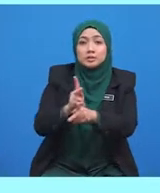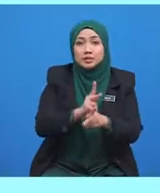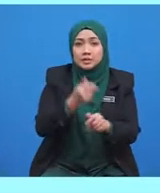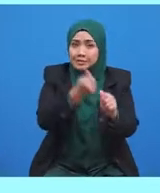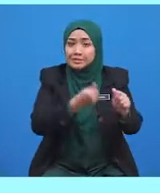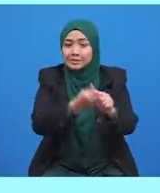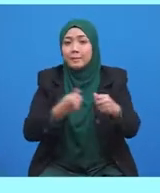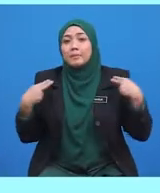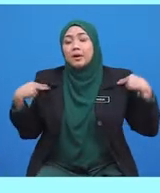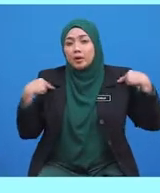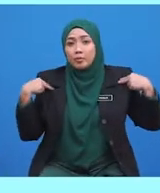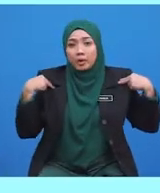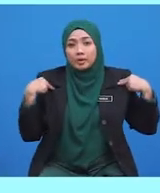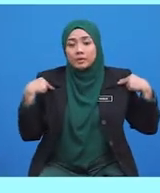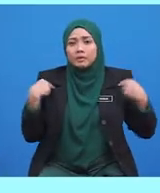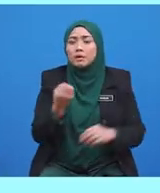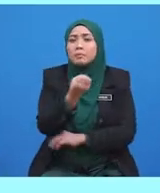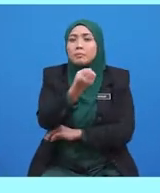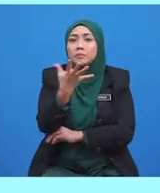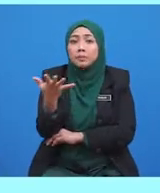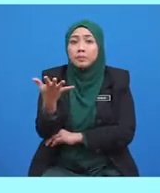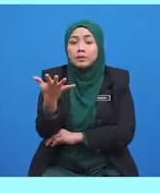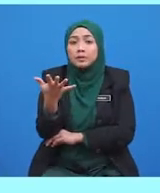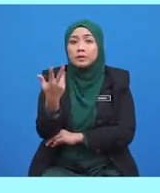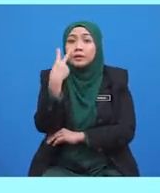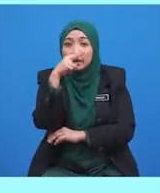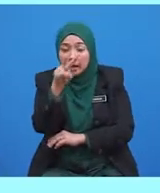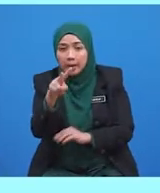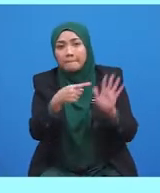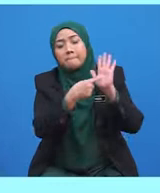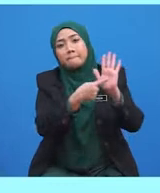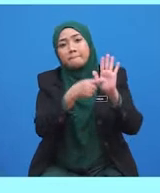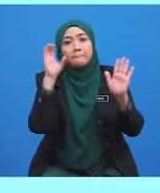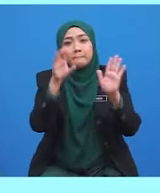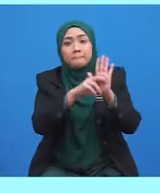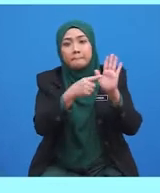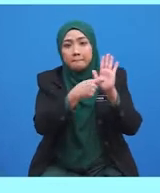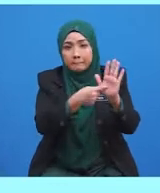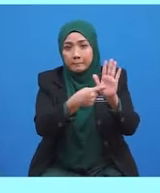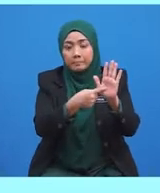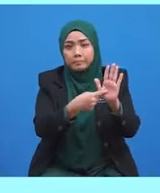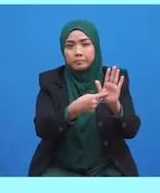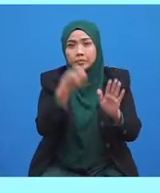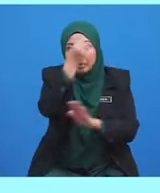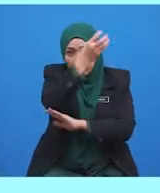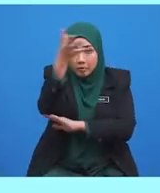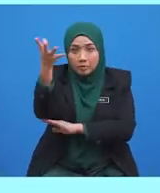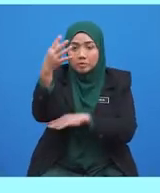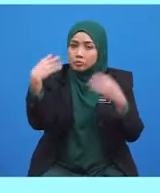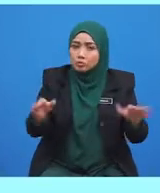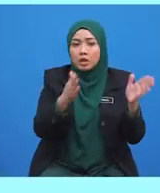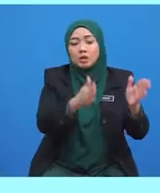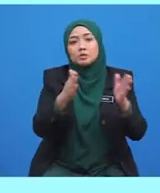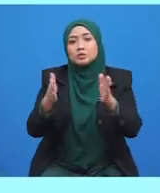setiap haiwan? Perhatikan paparan. Maklumat tersebut telah disusun dengan